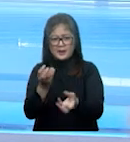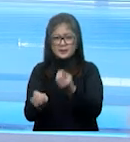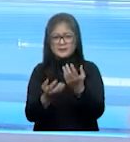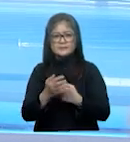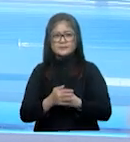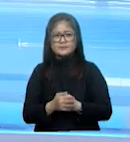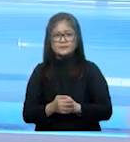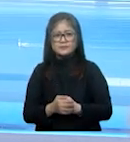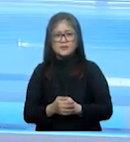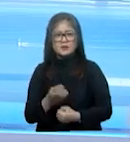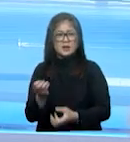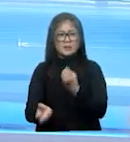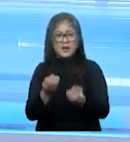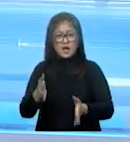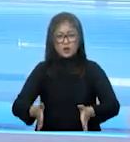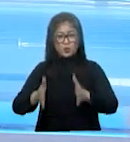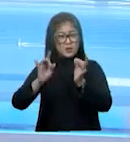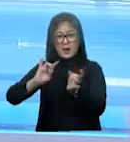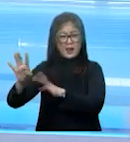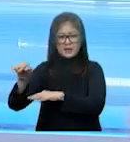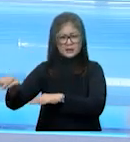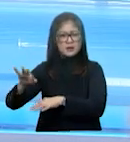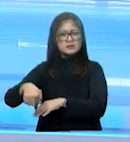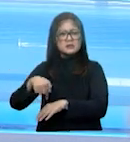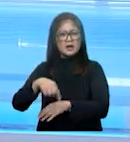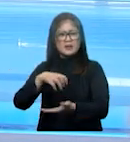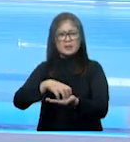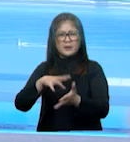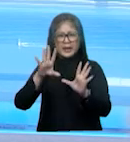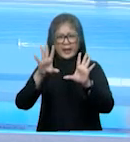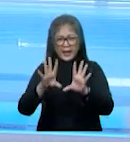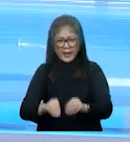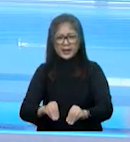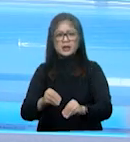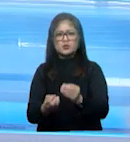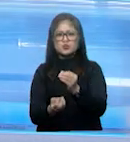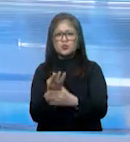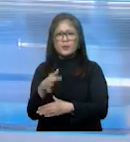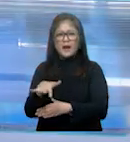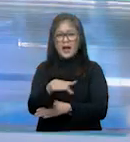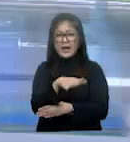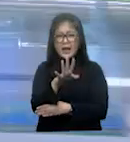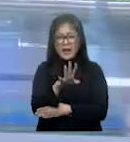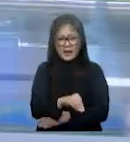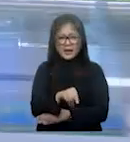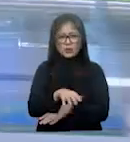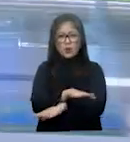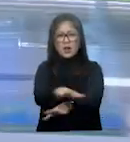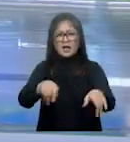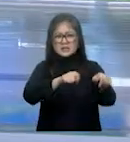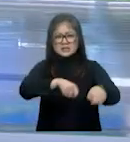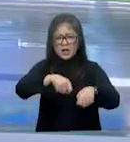Selain kebakaran hutan dan lahan, dampak El Nino juga mulai dirasakan di sejumlah wilayah yang mulai kekeringan. Sejumlah sumber mata air mengering, sementara lahan